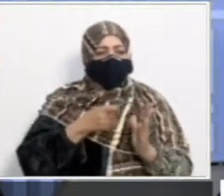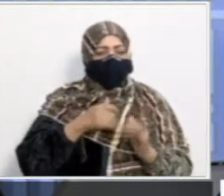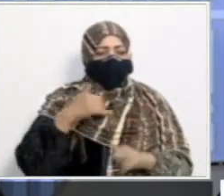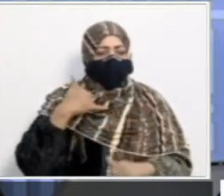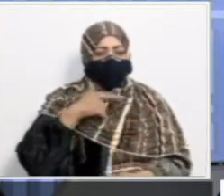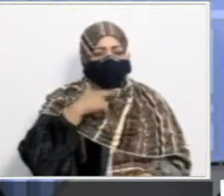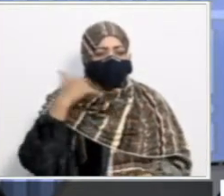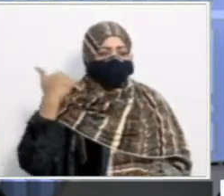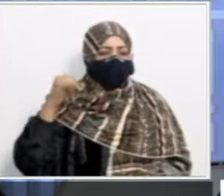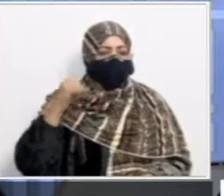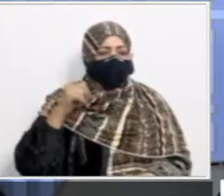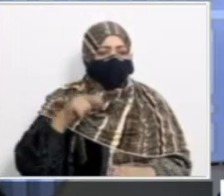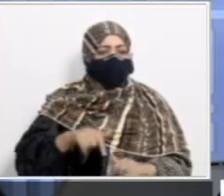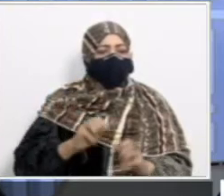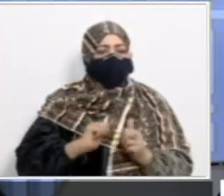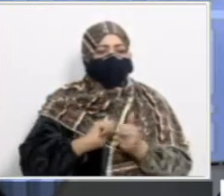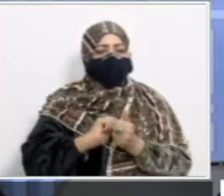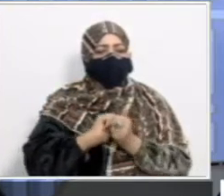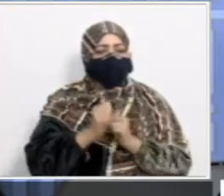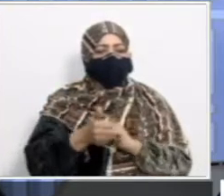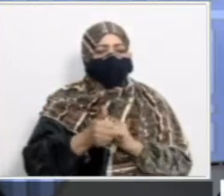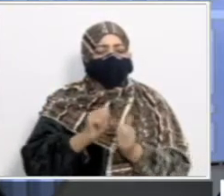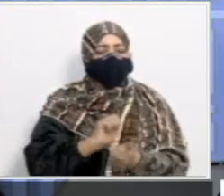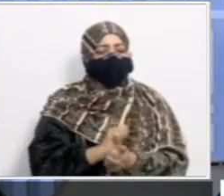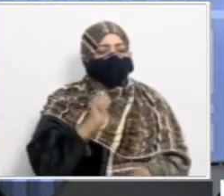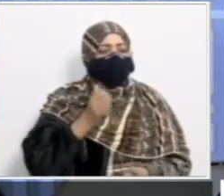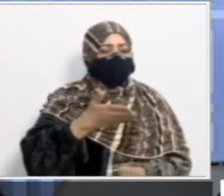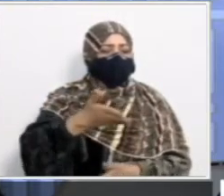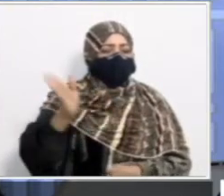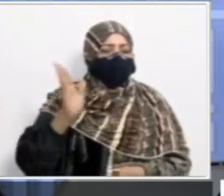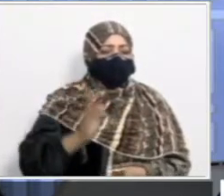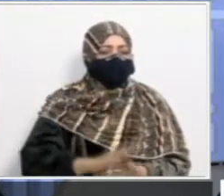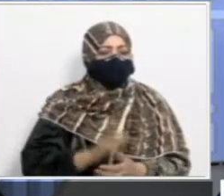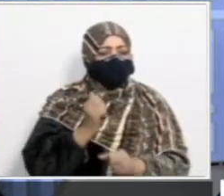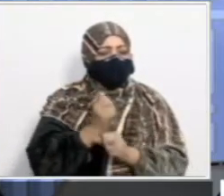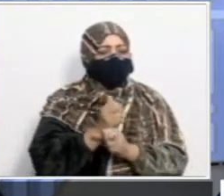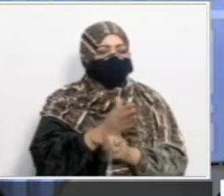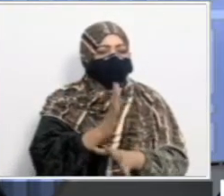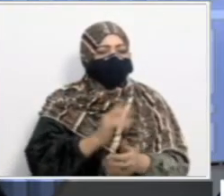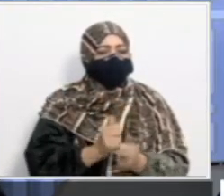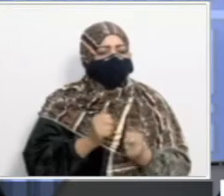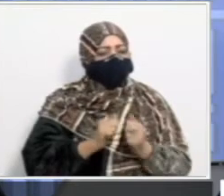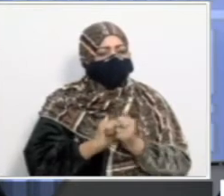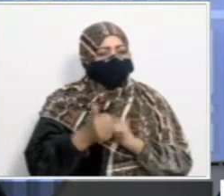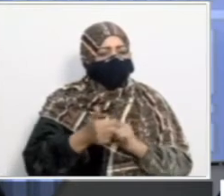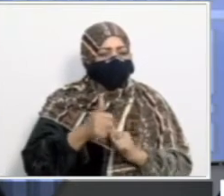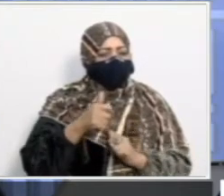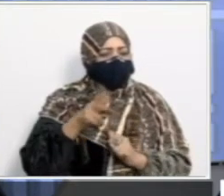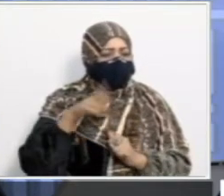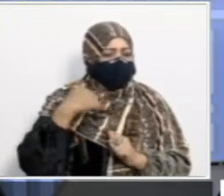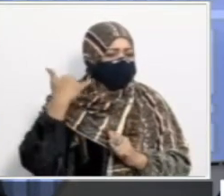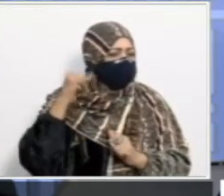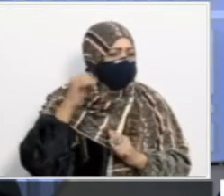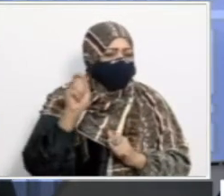حرة. هل يكون وقع الطلاق وكيف نفعل؟ قبل أن نجيب